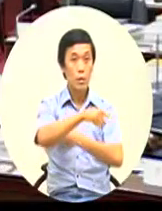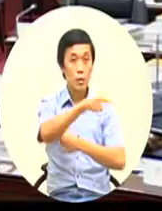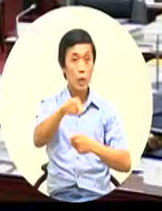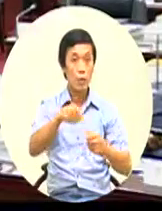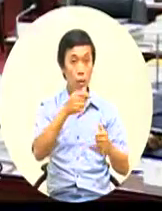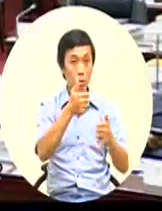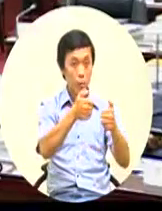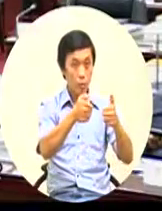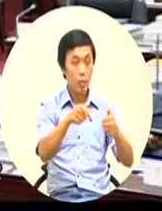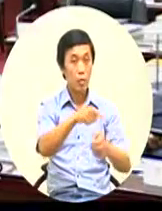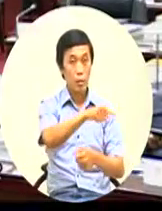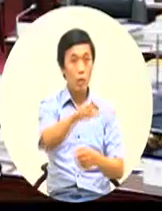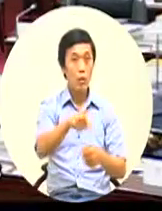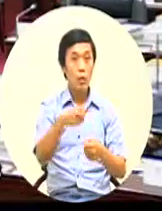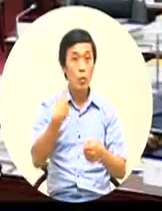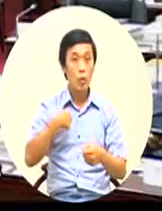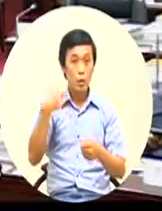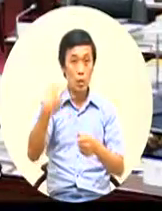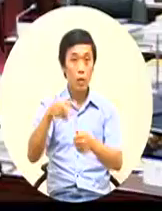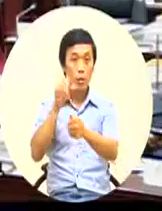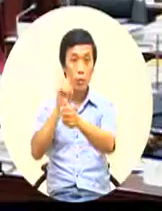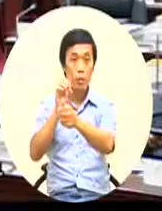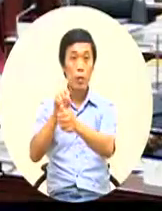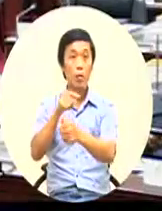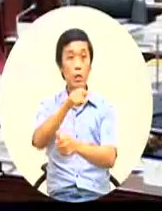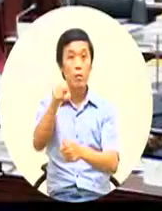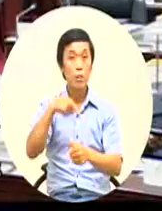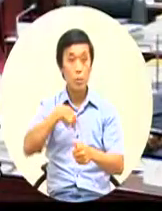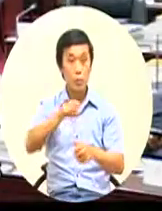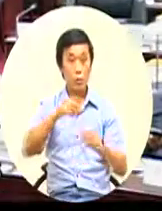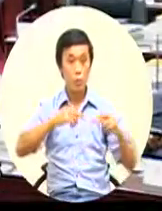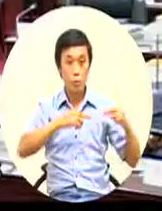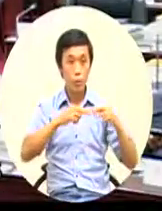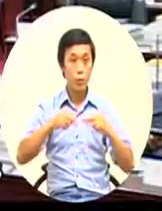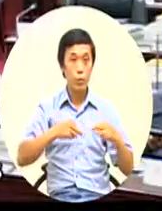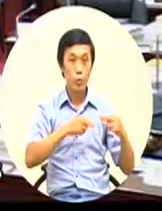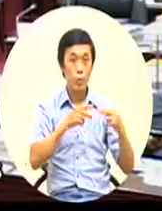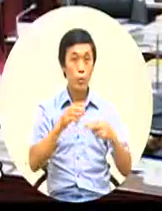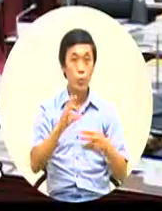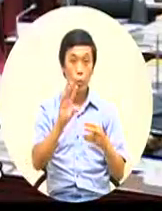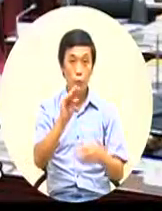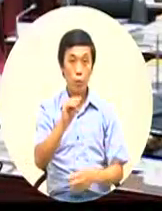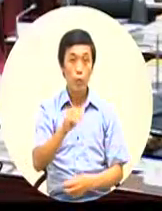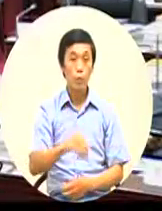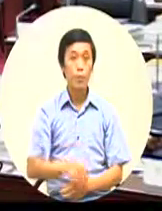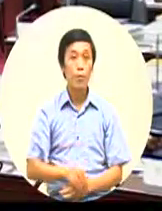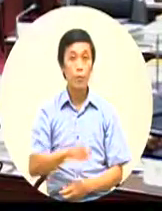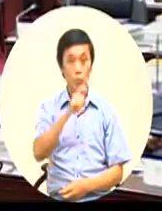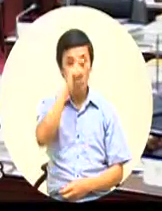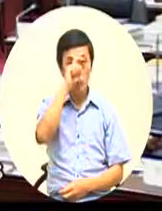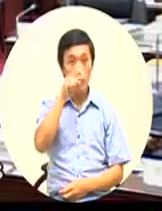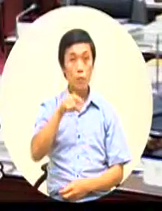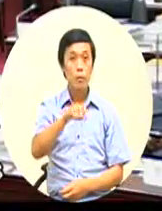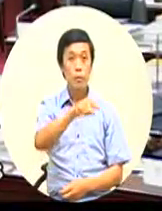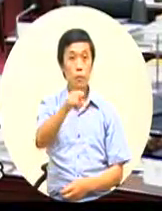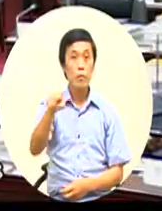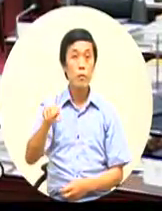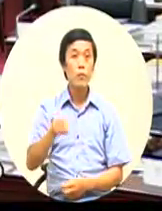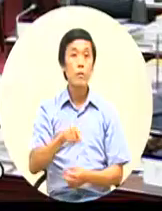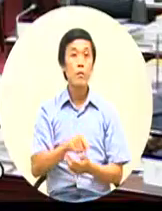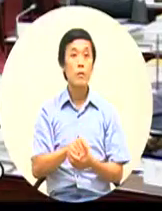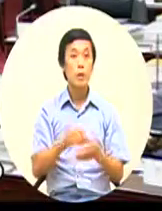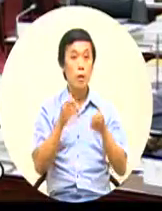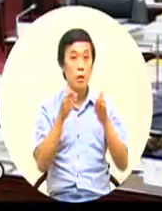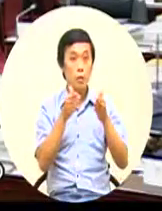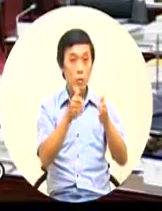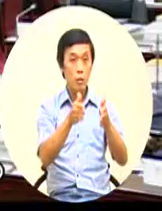见，互恁知影。我毋知恁有去做检讨无？希望恁会使一一对着，